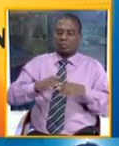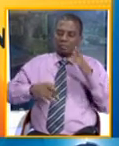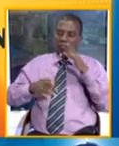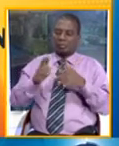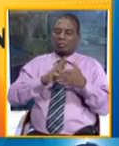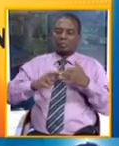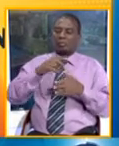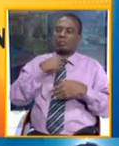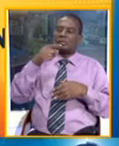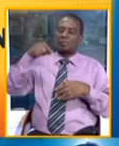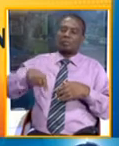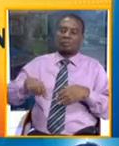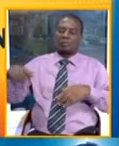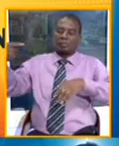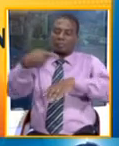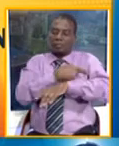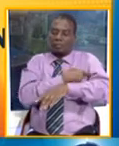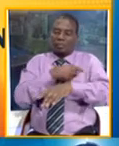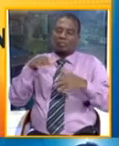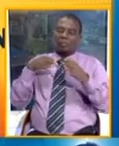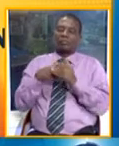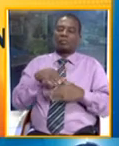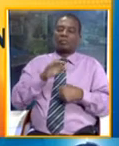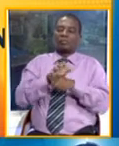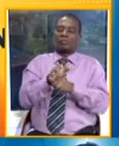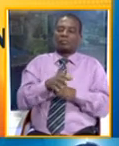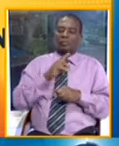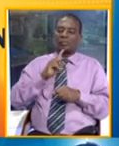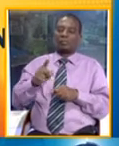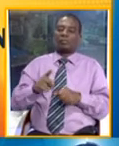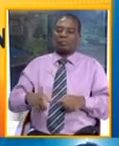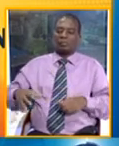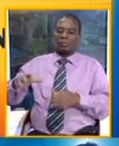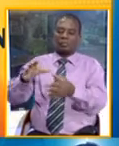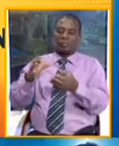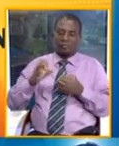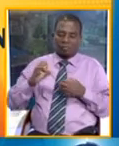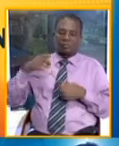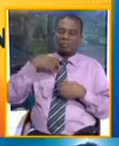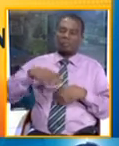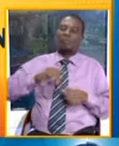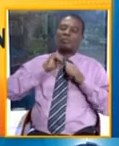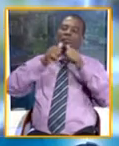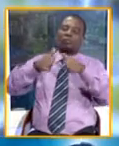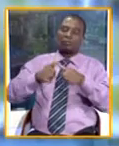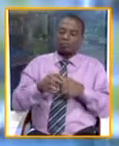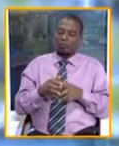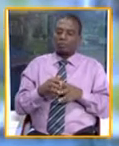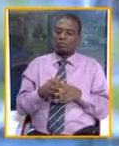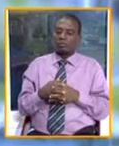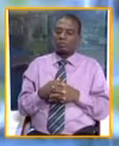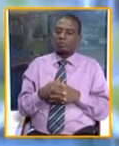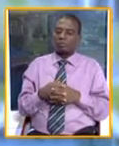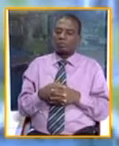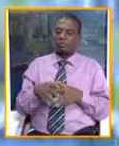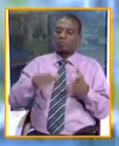universelle rappelle que la vaccination contre le coronavirus est volontaire et gratuite.